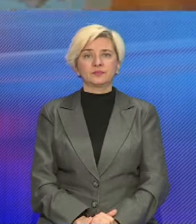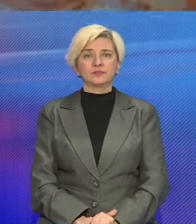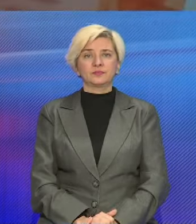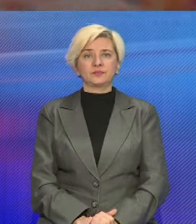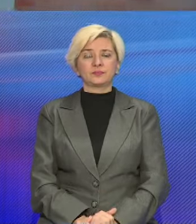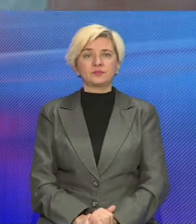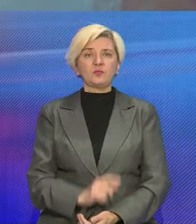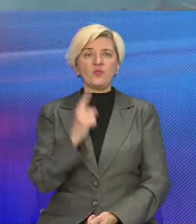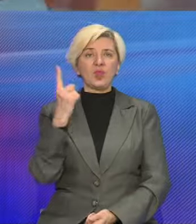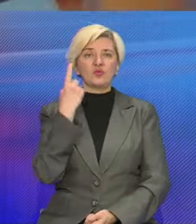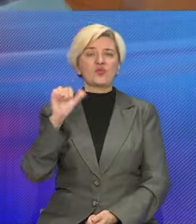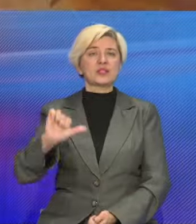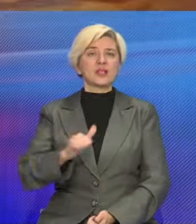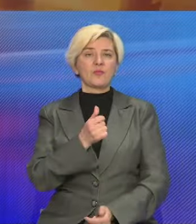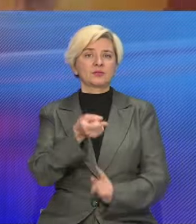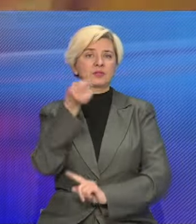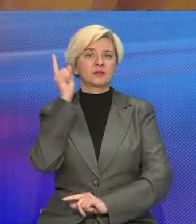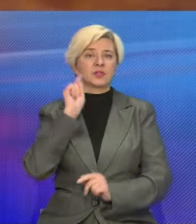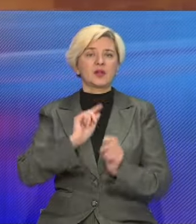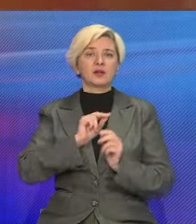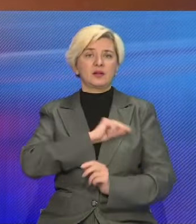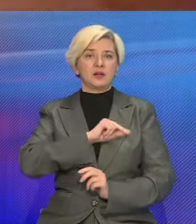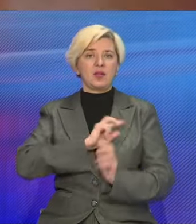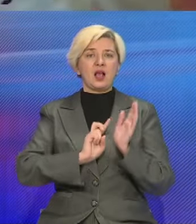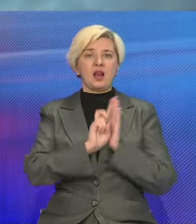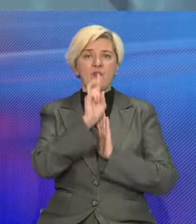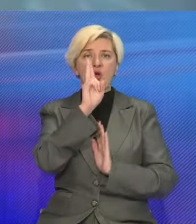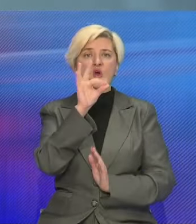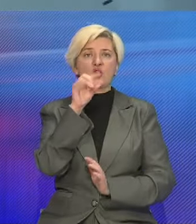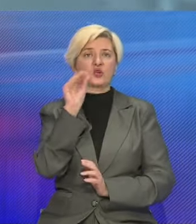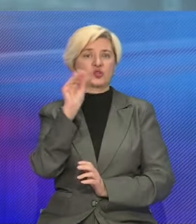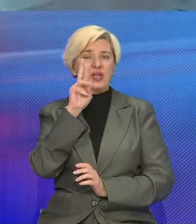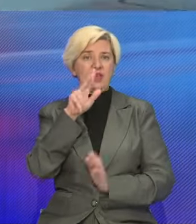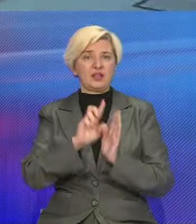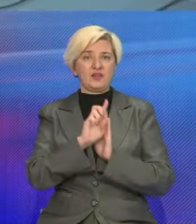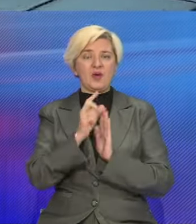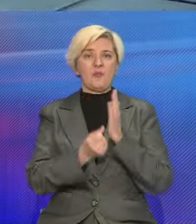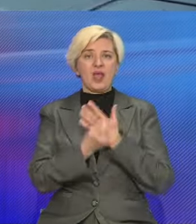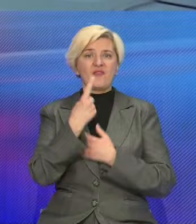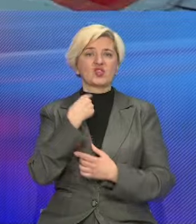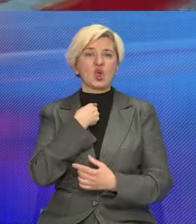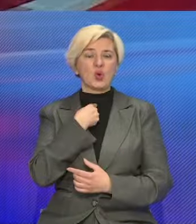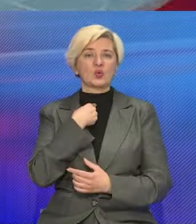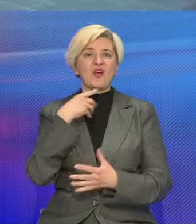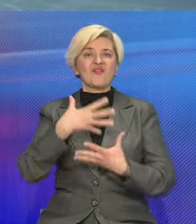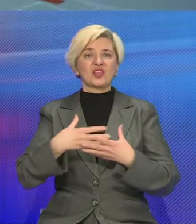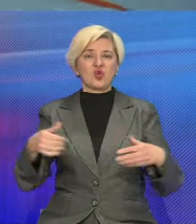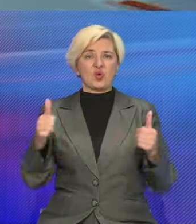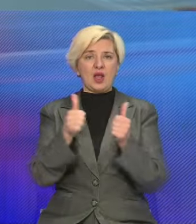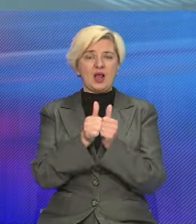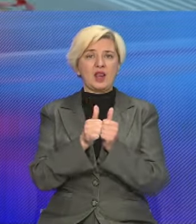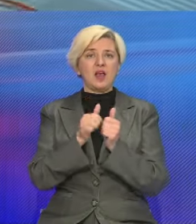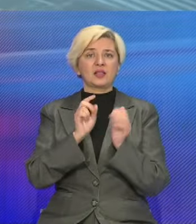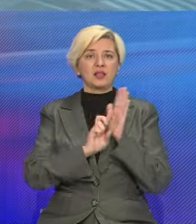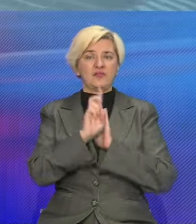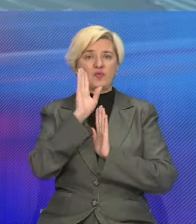У одного з самих старожитних діючих храму Білорусі Каложської церкви у Гродні з'явіться голос. Весной Калекаложі почнеться